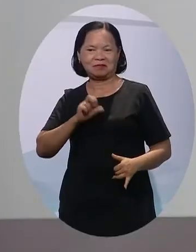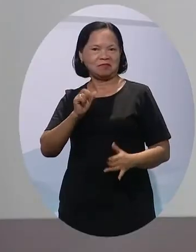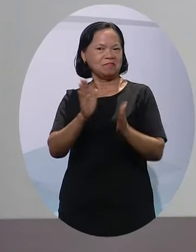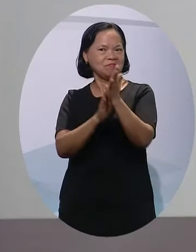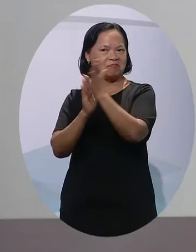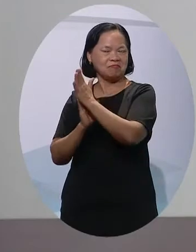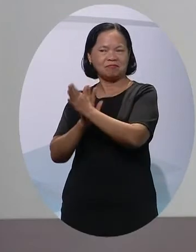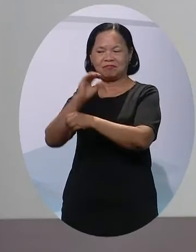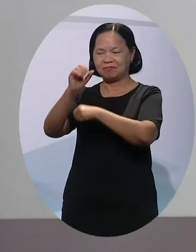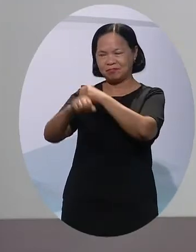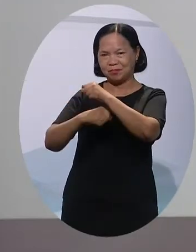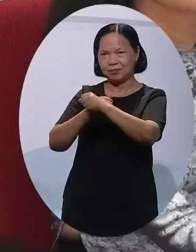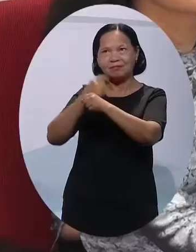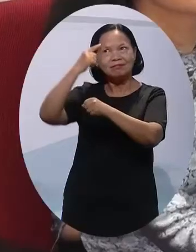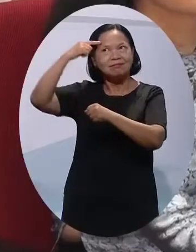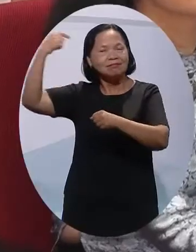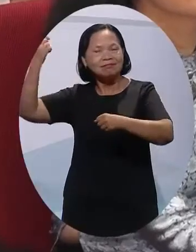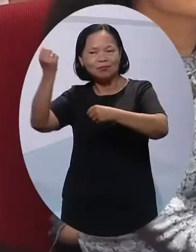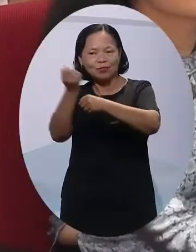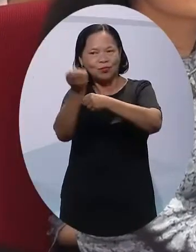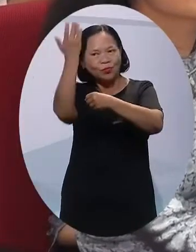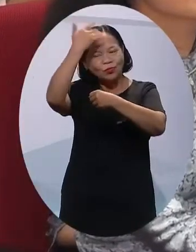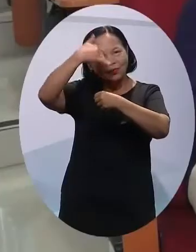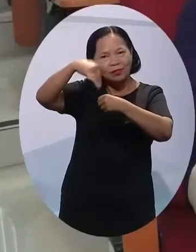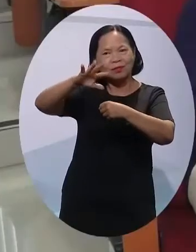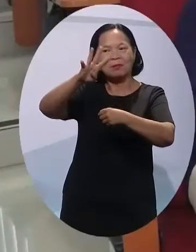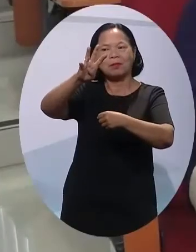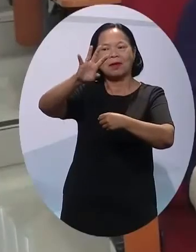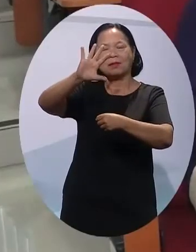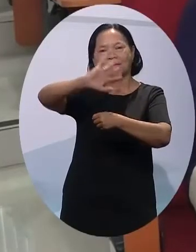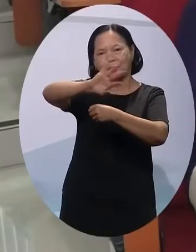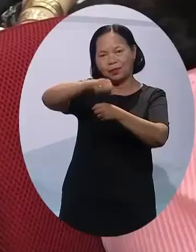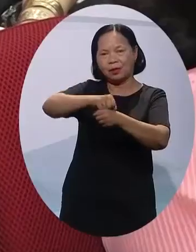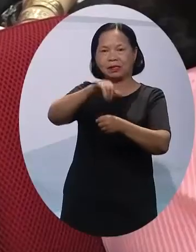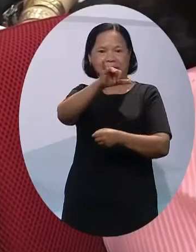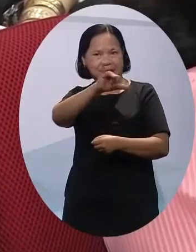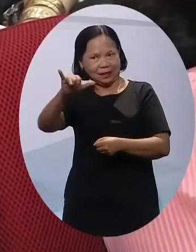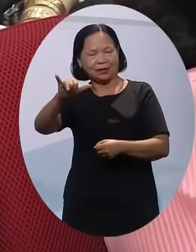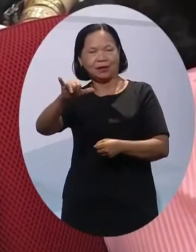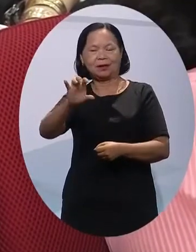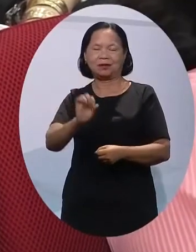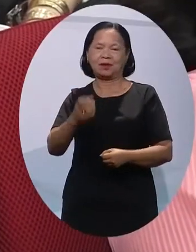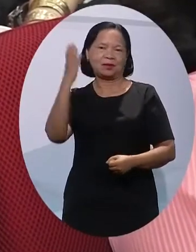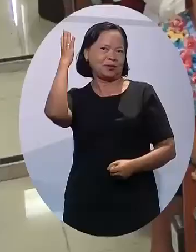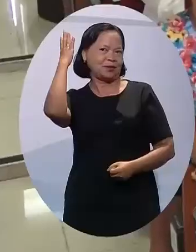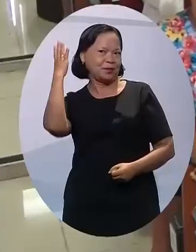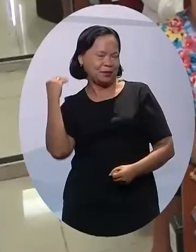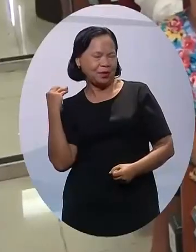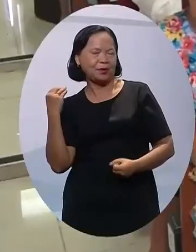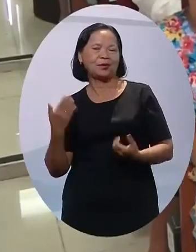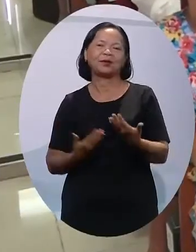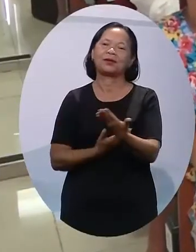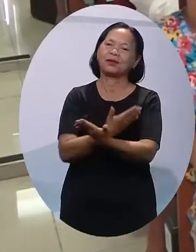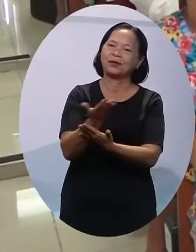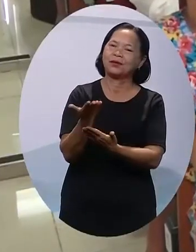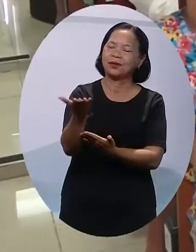sắc năm cuối có ý tưởng khởi nghiệp, có tuổi đời dưới 35. Mỗi năm Đại học Mở có 600 sinh viên ngành quản trị kinh doanh tốt nghiệp. Hội thảo là cơ hội